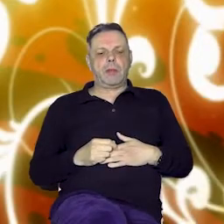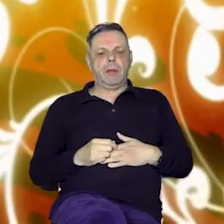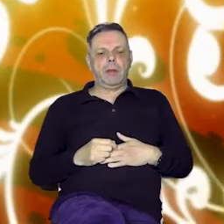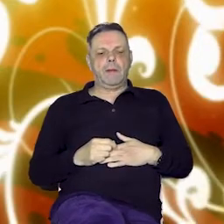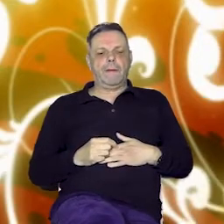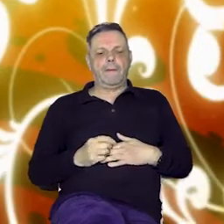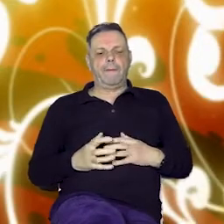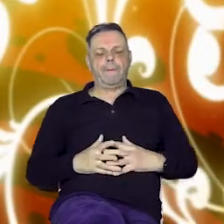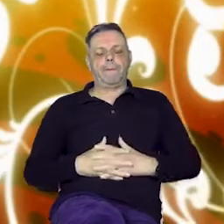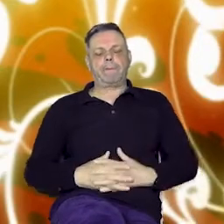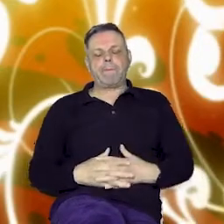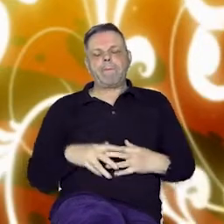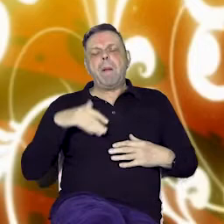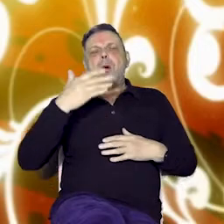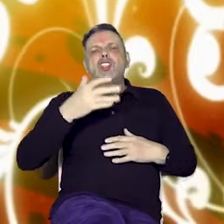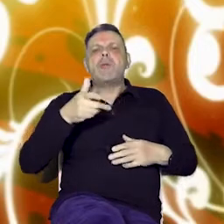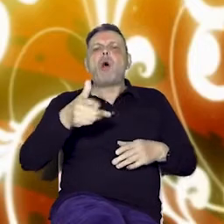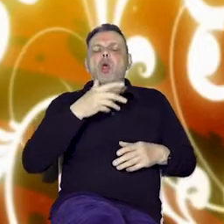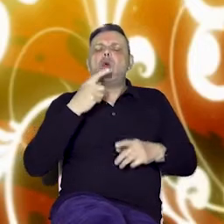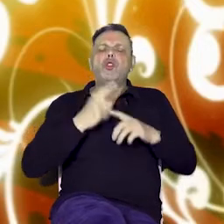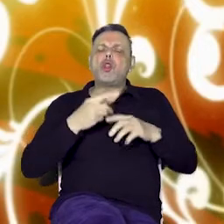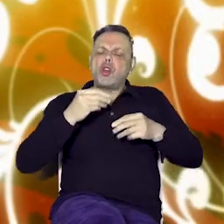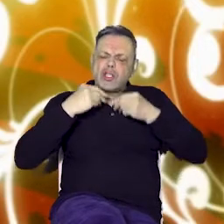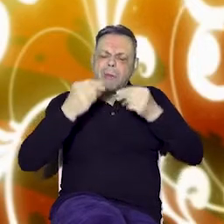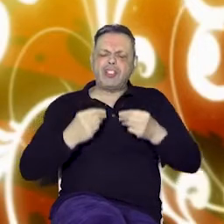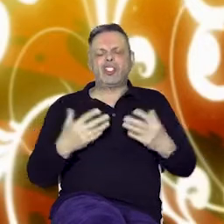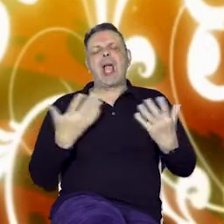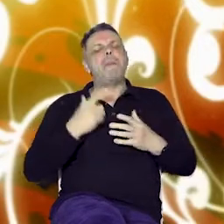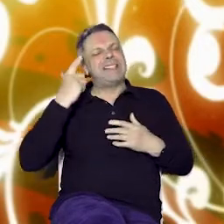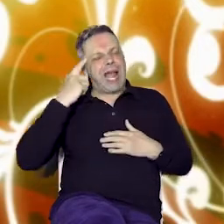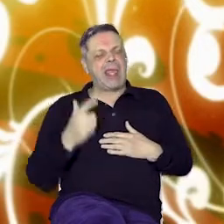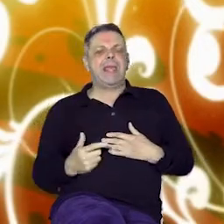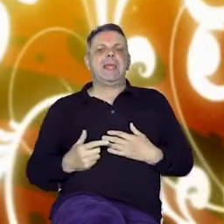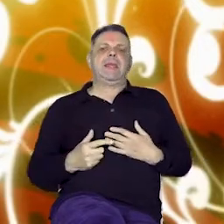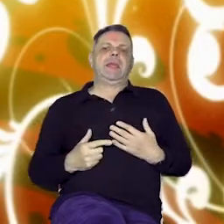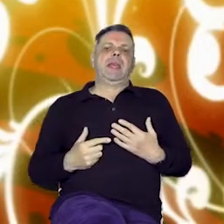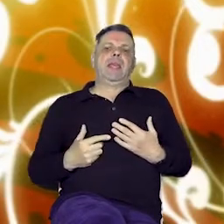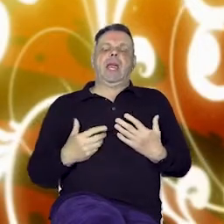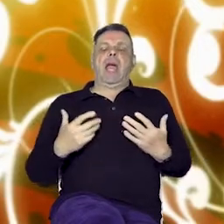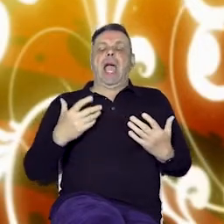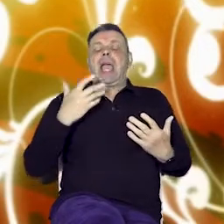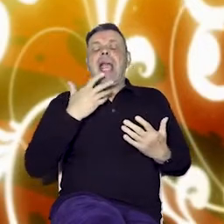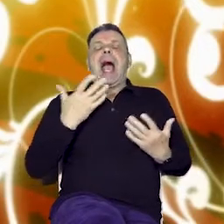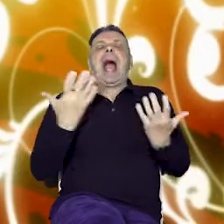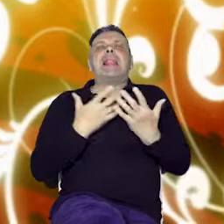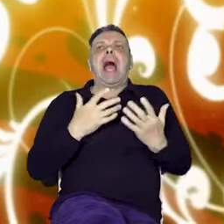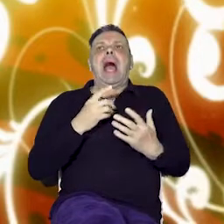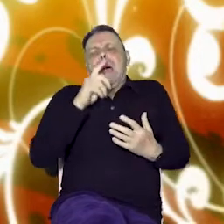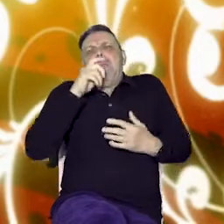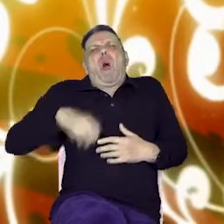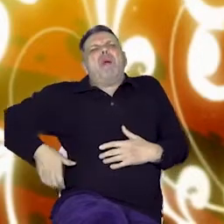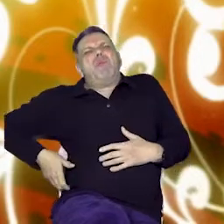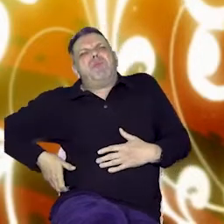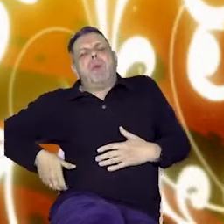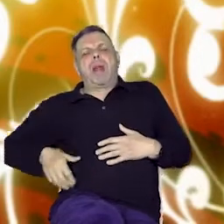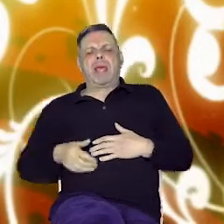pomalo rastumačiti ljudima da znaju i gdje ih zaboli taj bubreg. Znate, mene nekad ovdje zaboli,